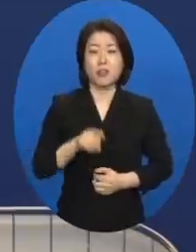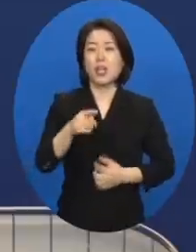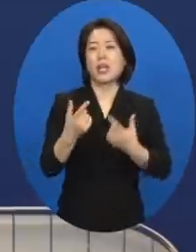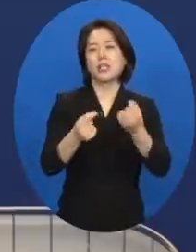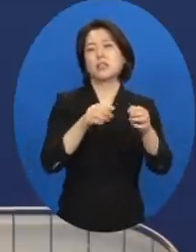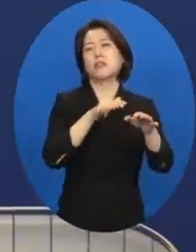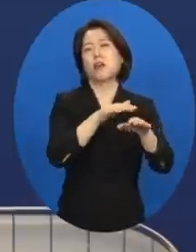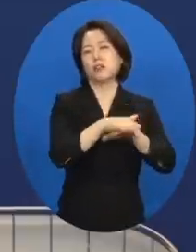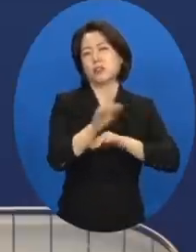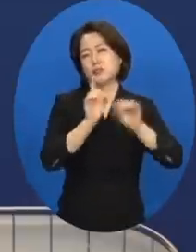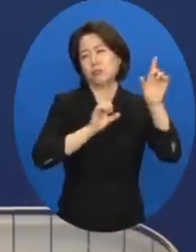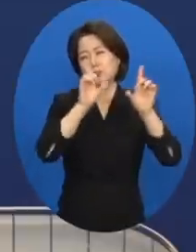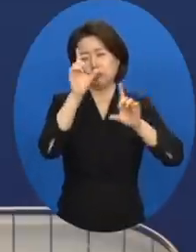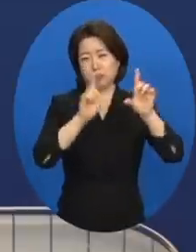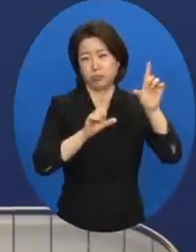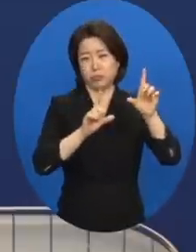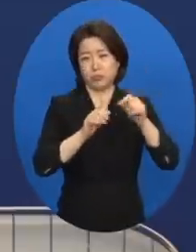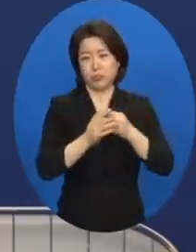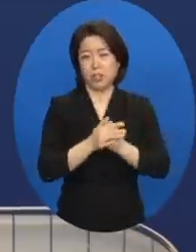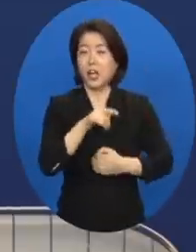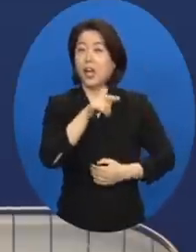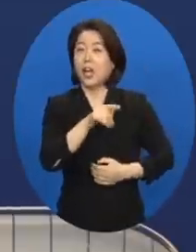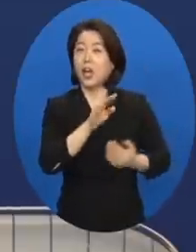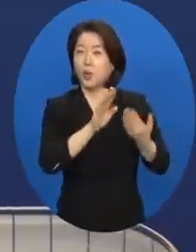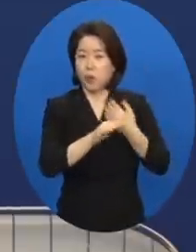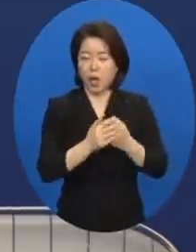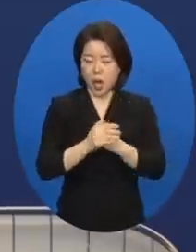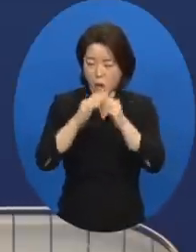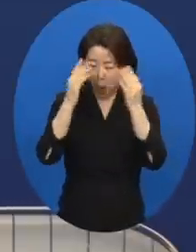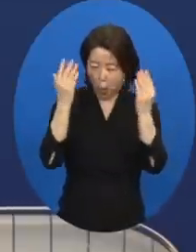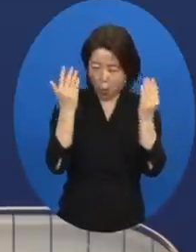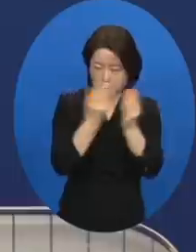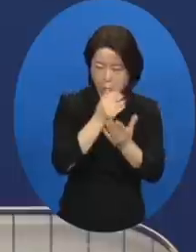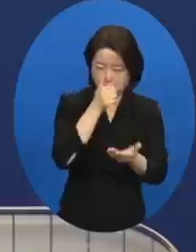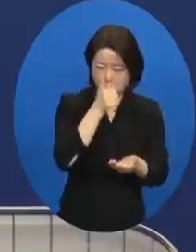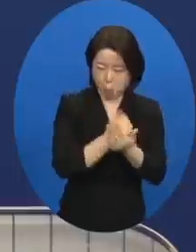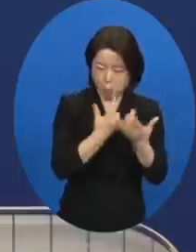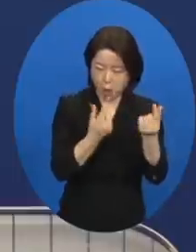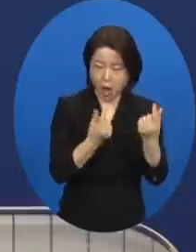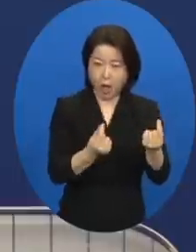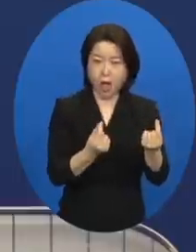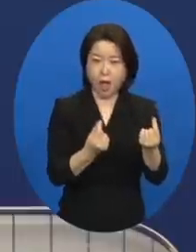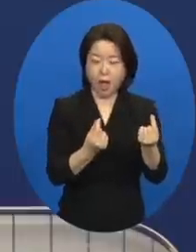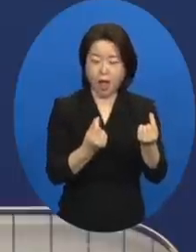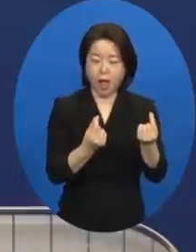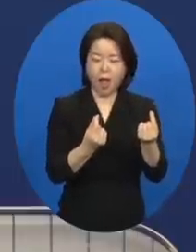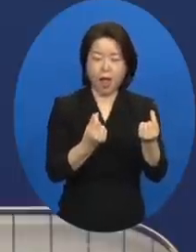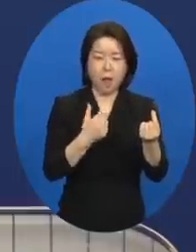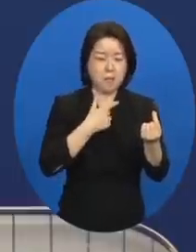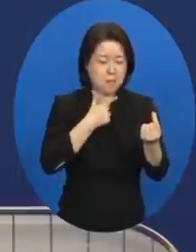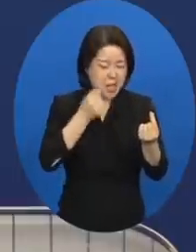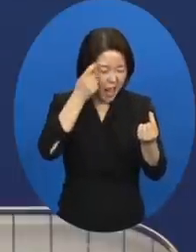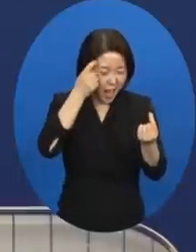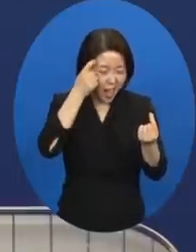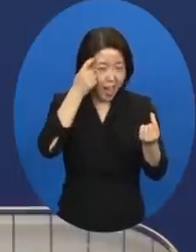이런 식으로 그래서 완전 범죄 하려고